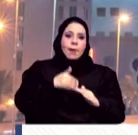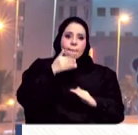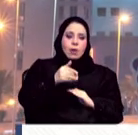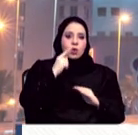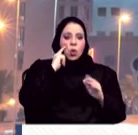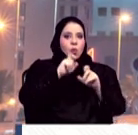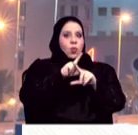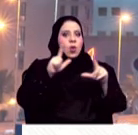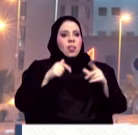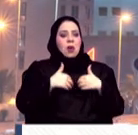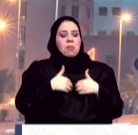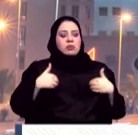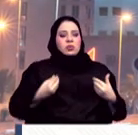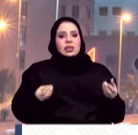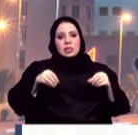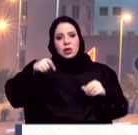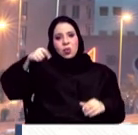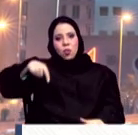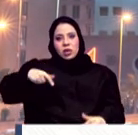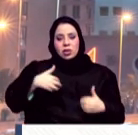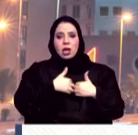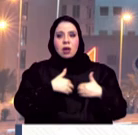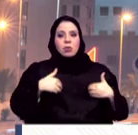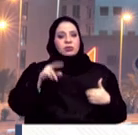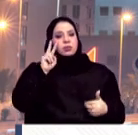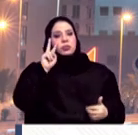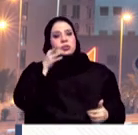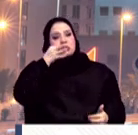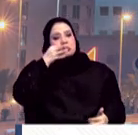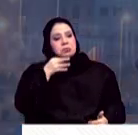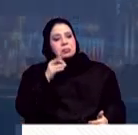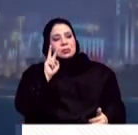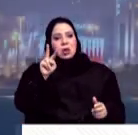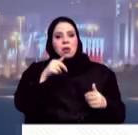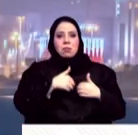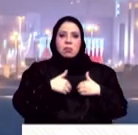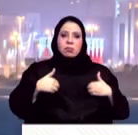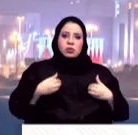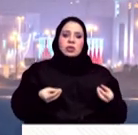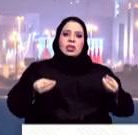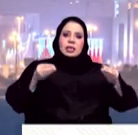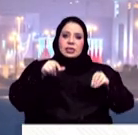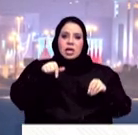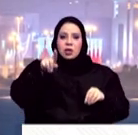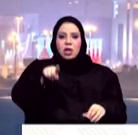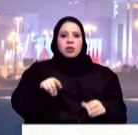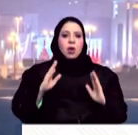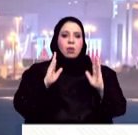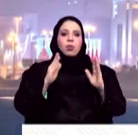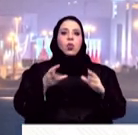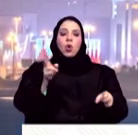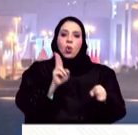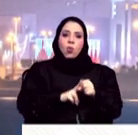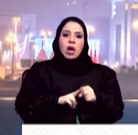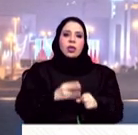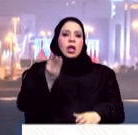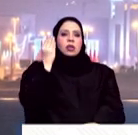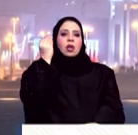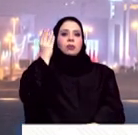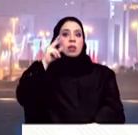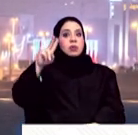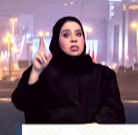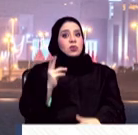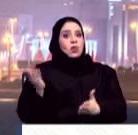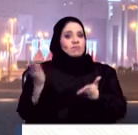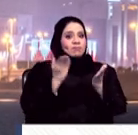تليها لتطفي رونقا والقا لمشاركه المواطنين افراحهم ومسراتها في هذه الايام المباركه ولتعريف